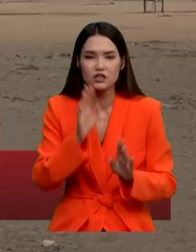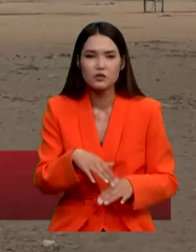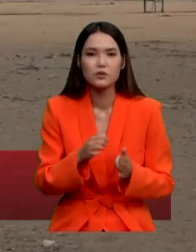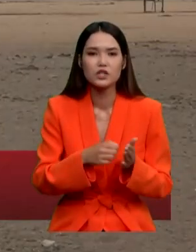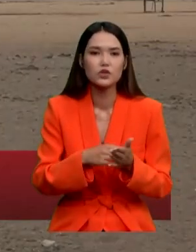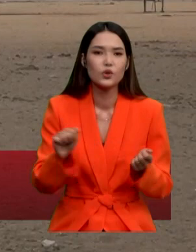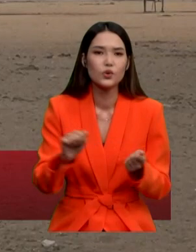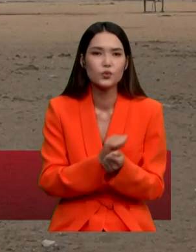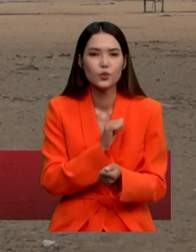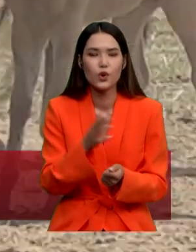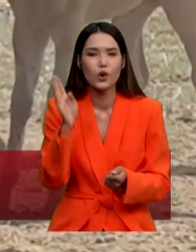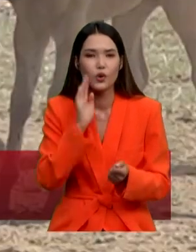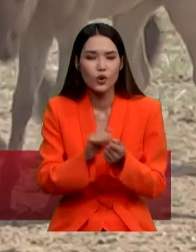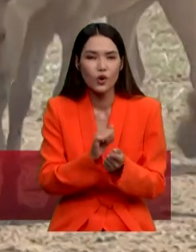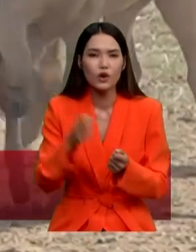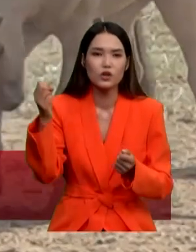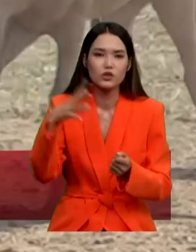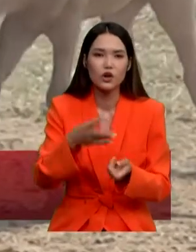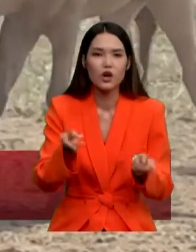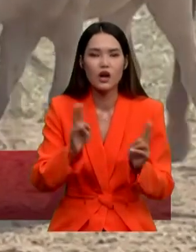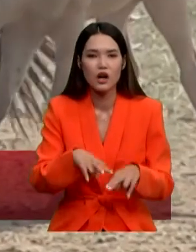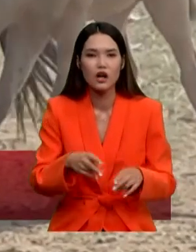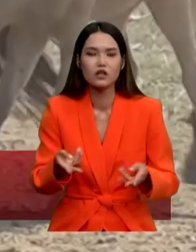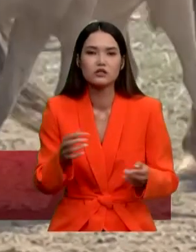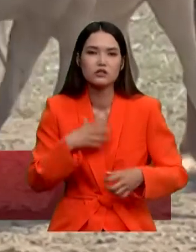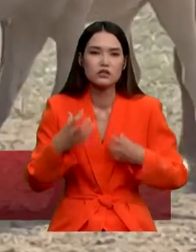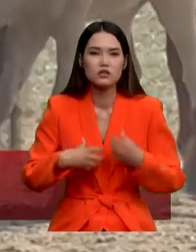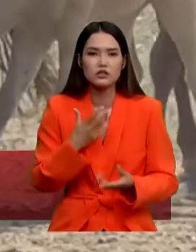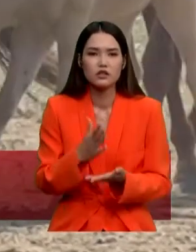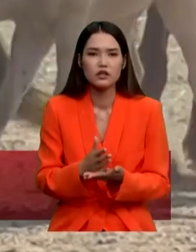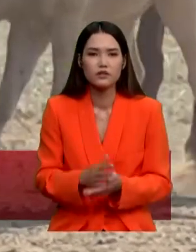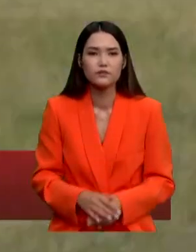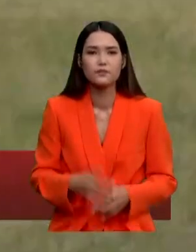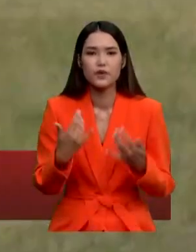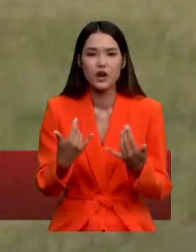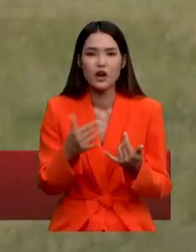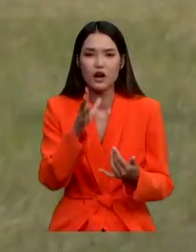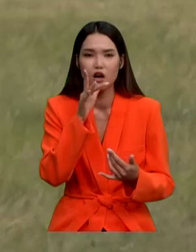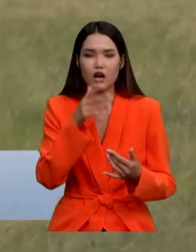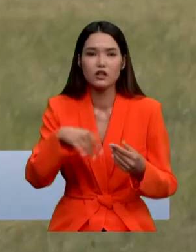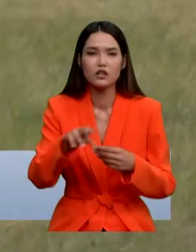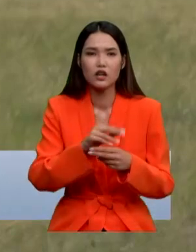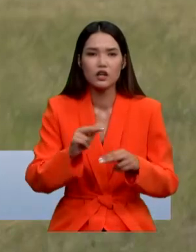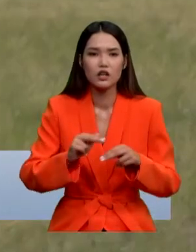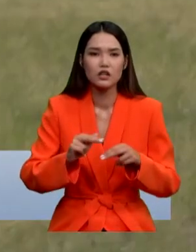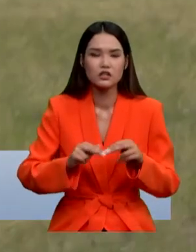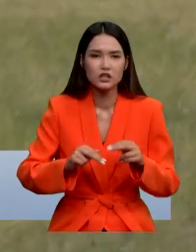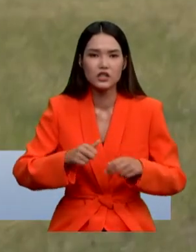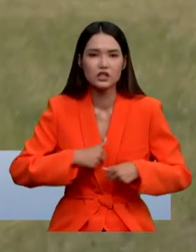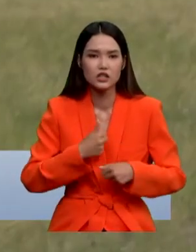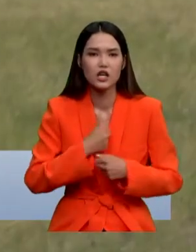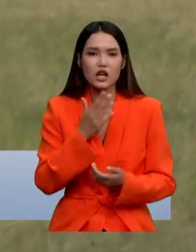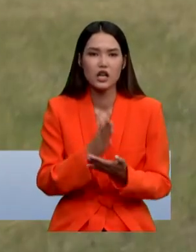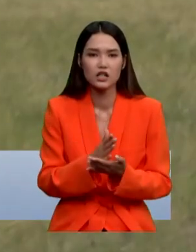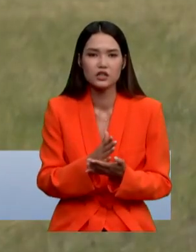қырда шөп жоқ. Құрғақшылықтан күллі малды қырып аламыз ба деп қауіптенеді. Дәл қазір біз малдың санын азайтып жатырмыз.